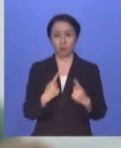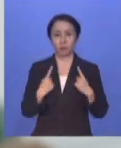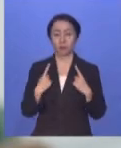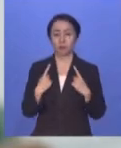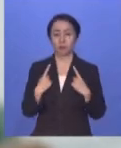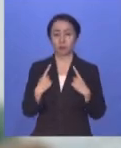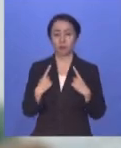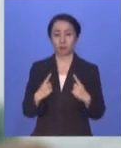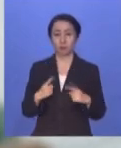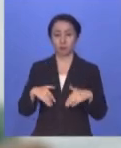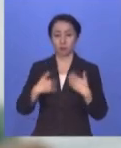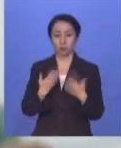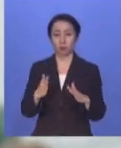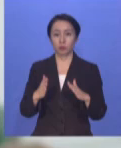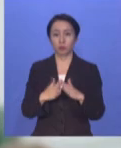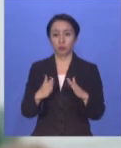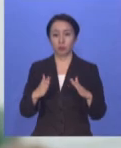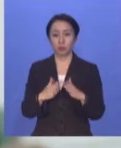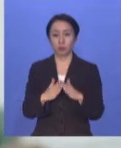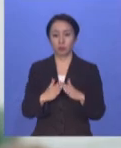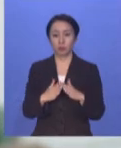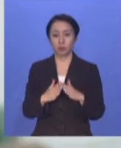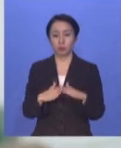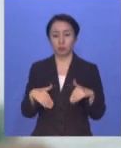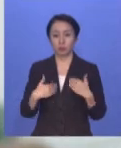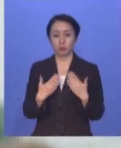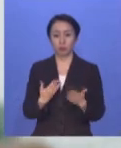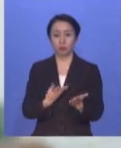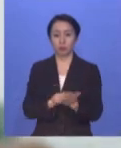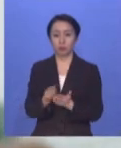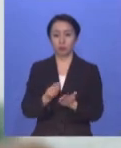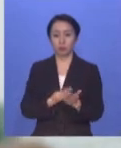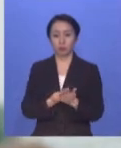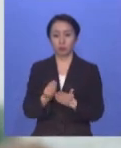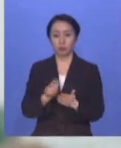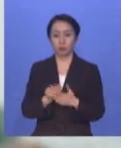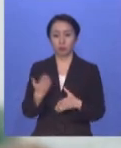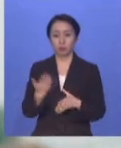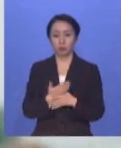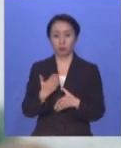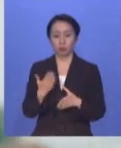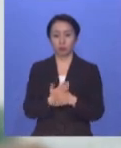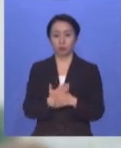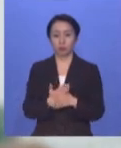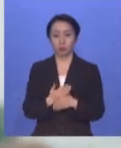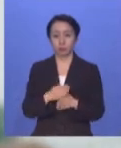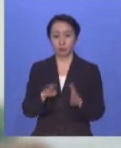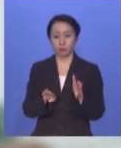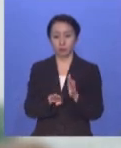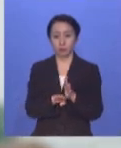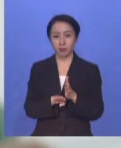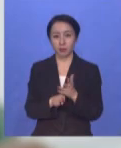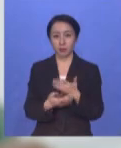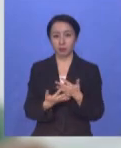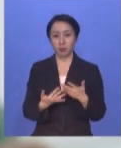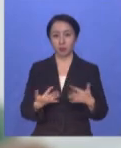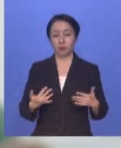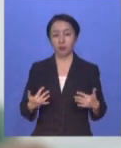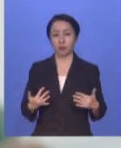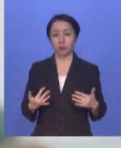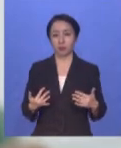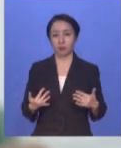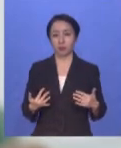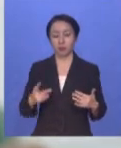действительно дали жилье, дали выплаты, помогли с мебелью,